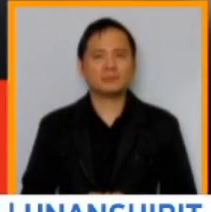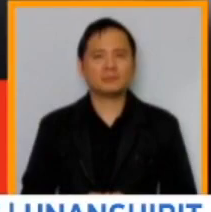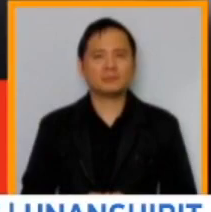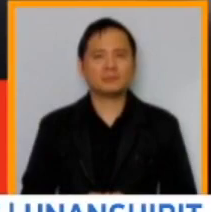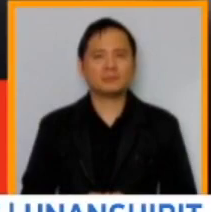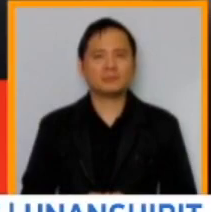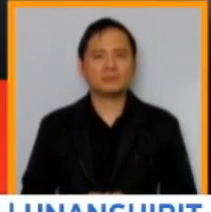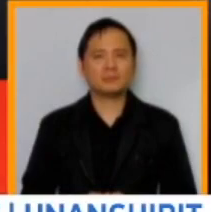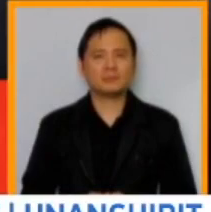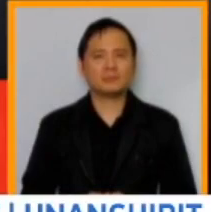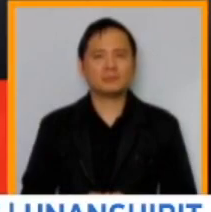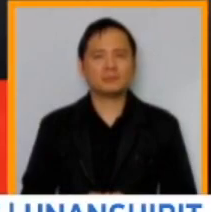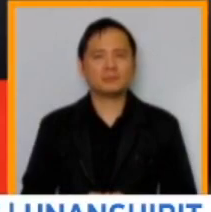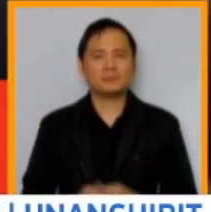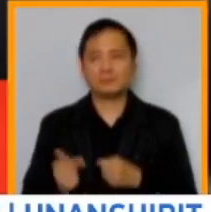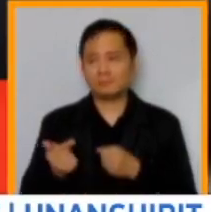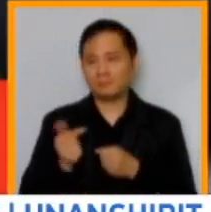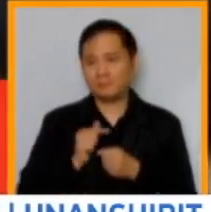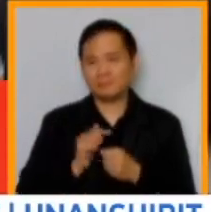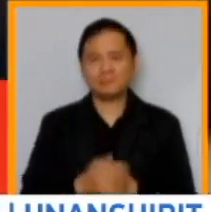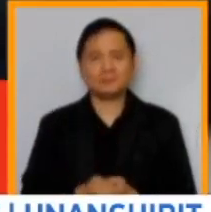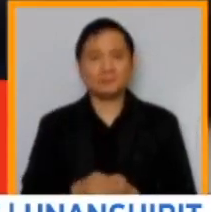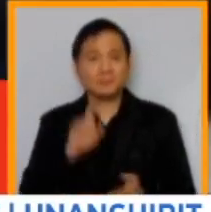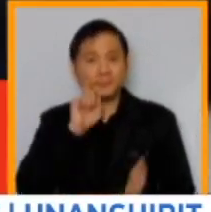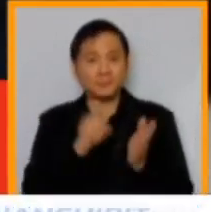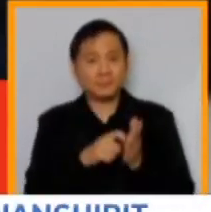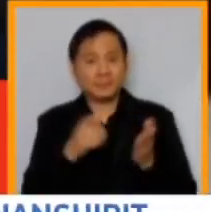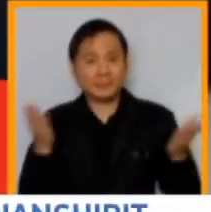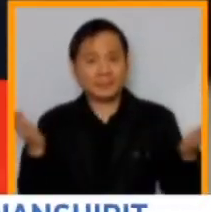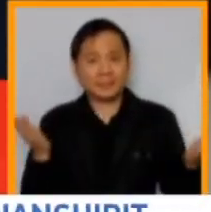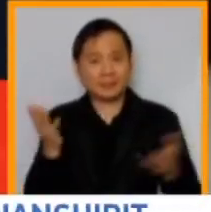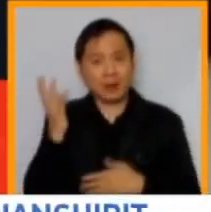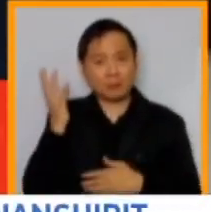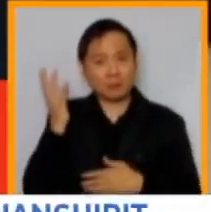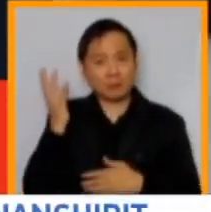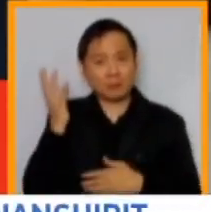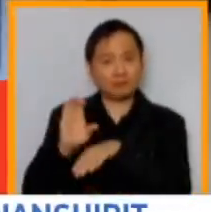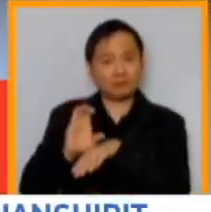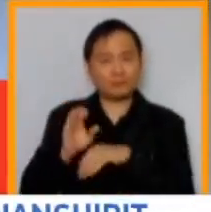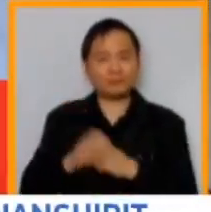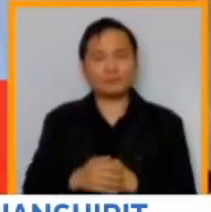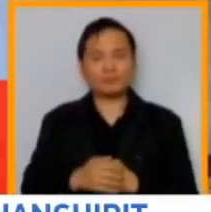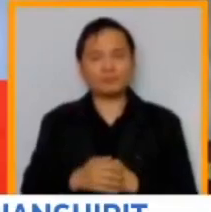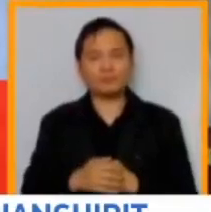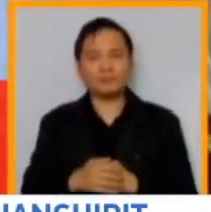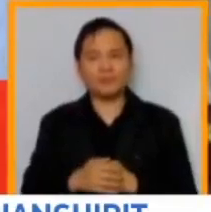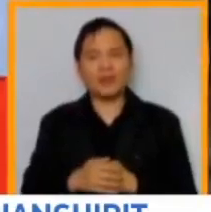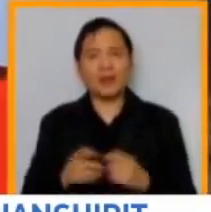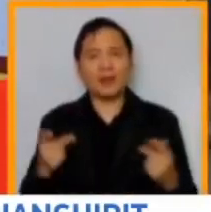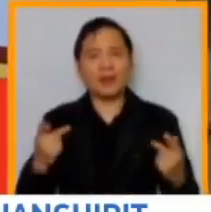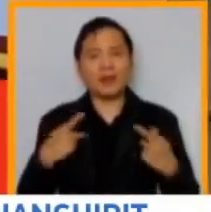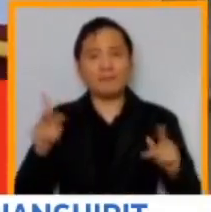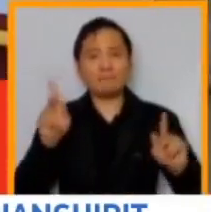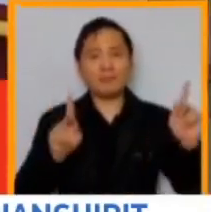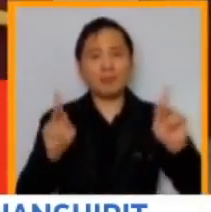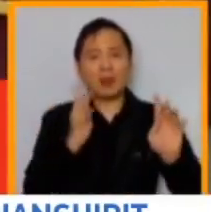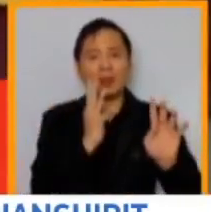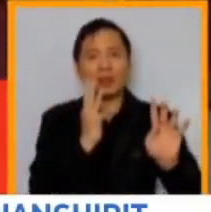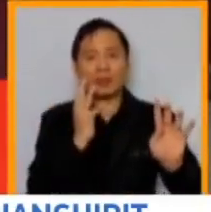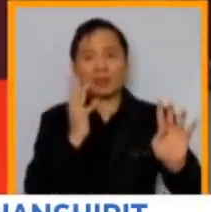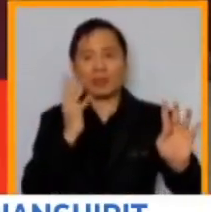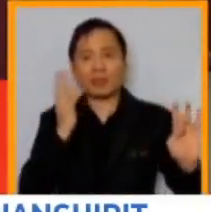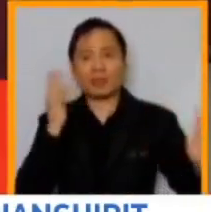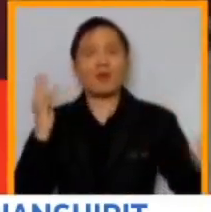Mga kapuso, katulad ng nakikita nyo rito sa labas ng simbahan sa bahagi ng Caryedo, may pila na ng mga deboto na naghihintay makapasok